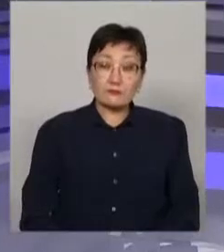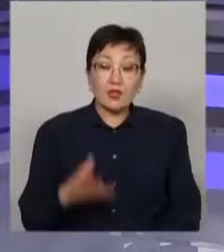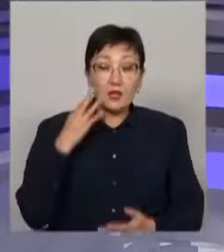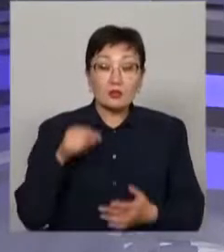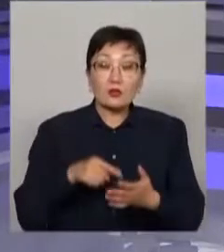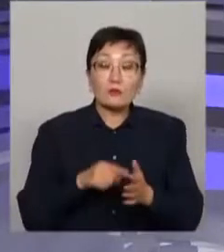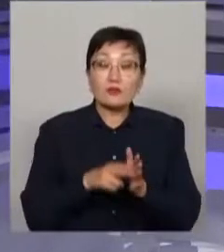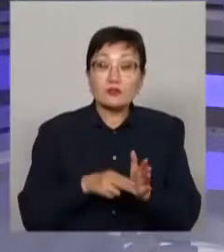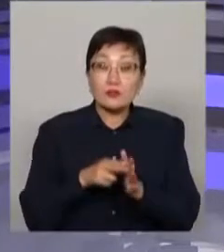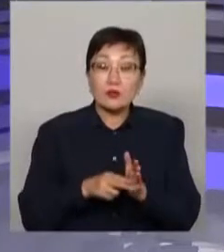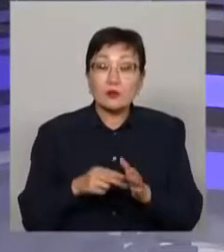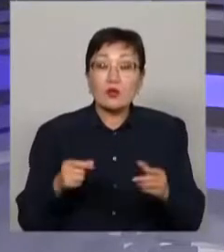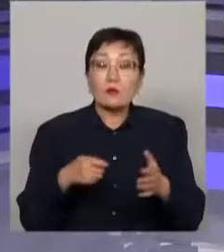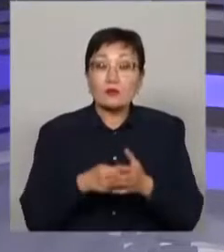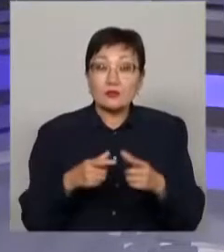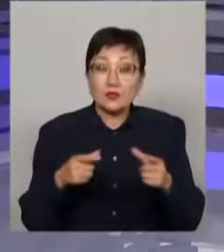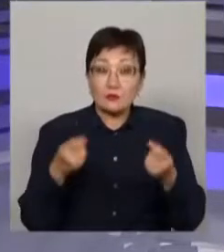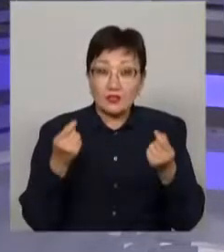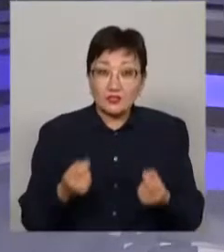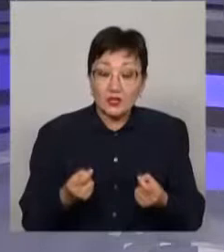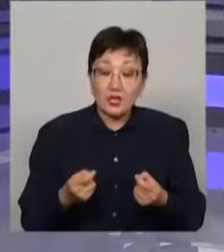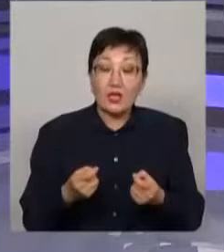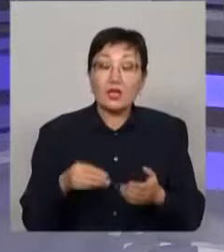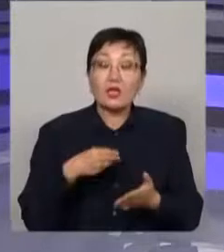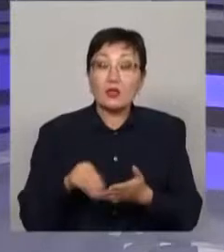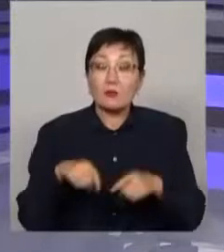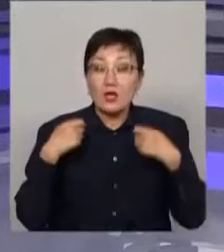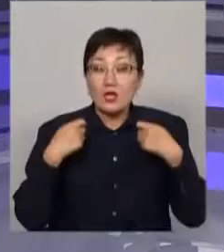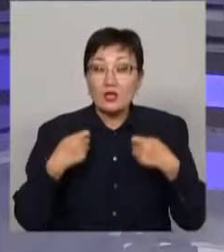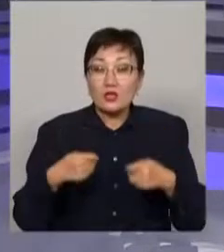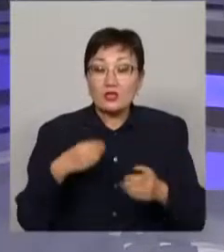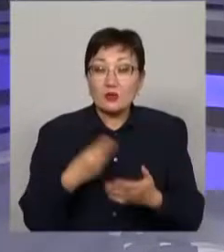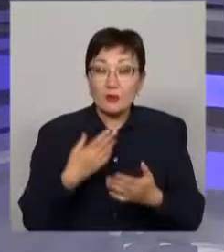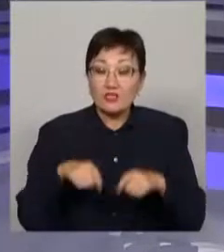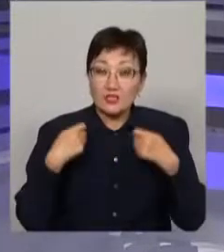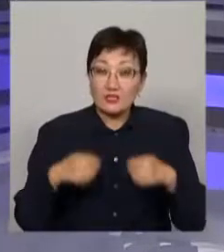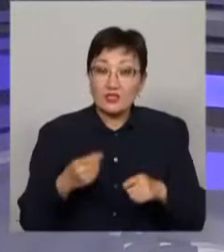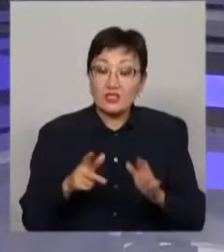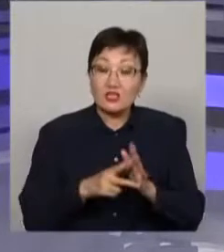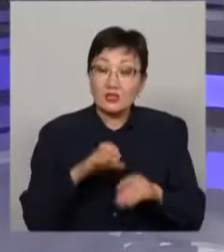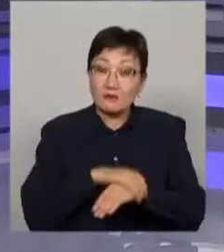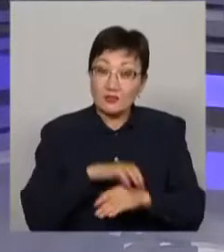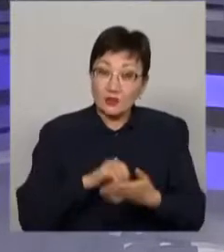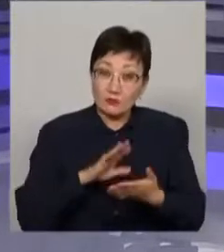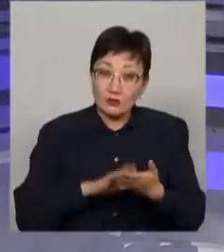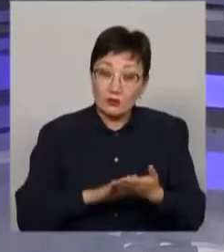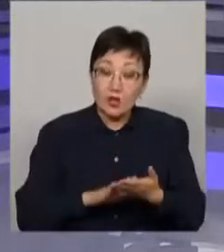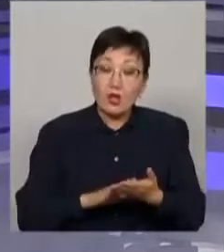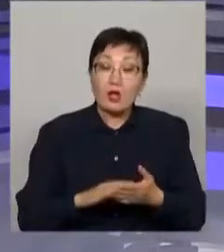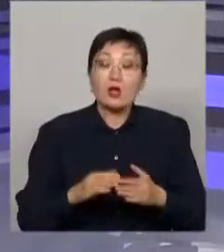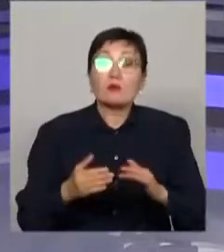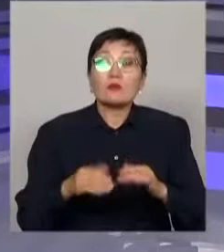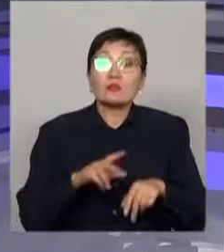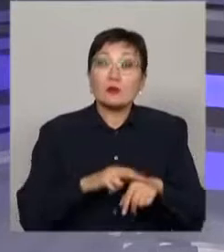Алматыда темір жол билетін арзанға алып, жолаушыларға қымбатқа сатқан 8 директор келген. Бұл жыл басынан бері анықталған факт. Желілік